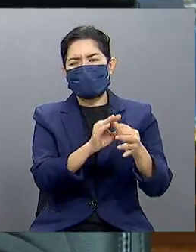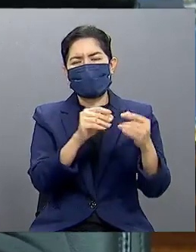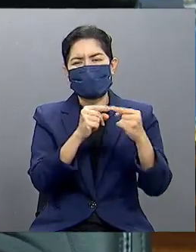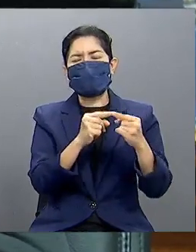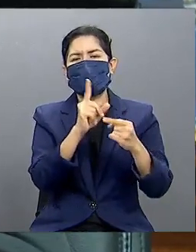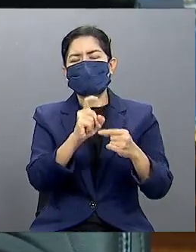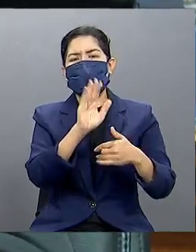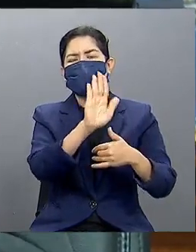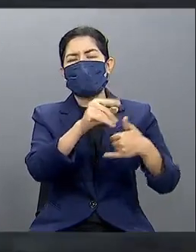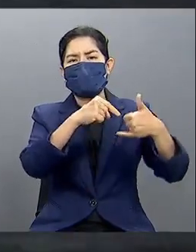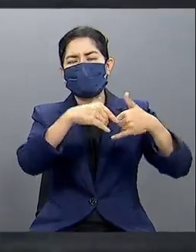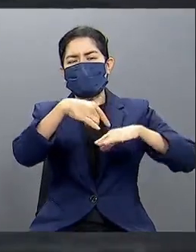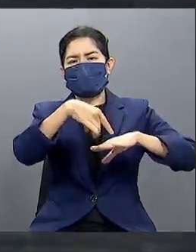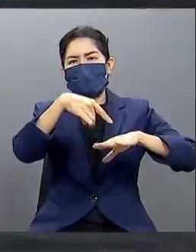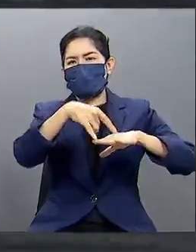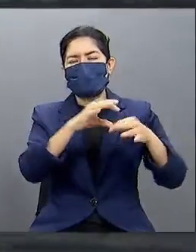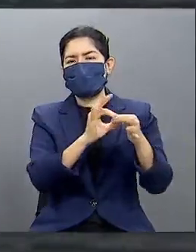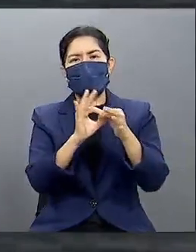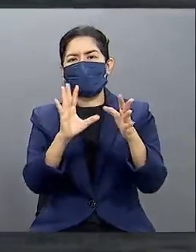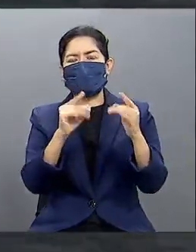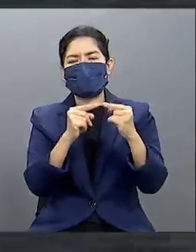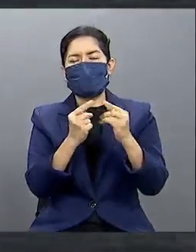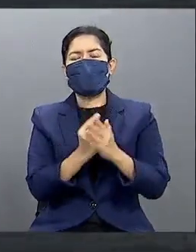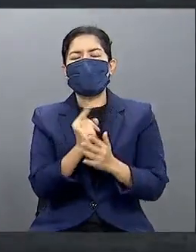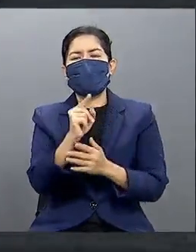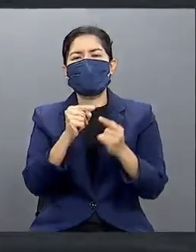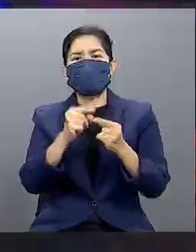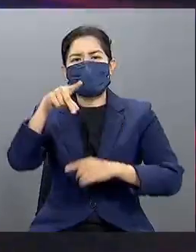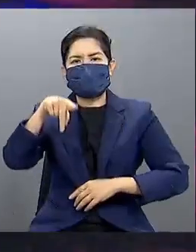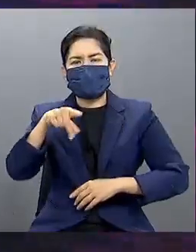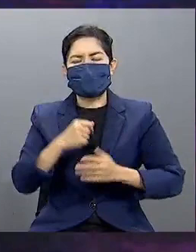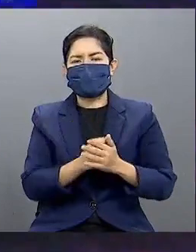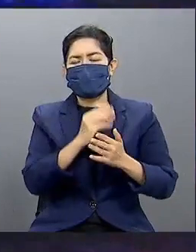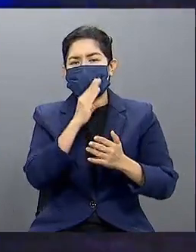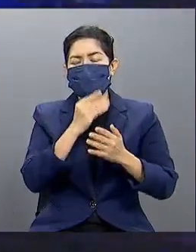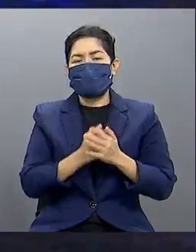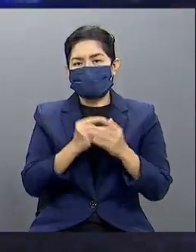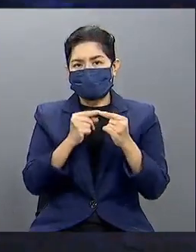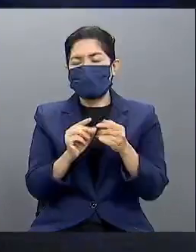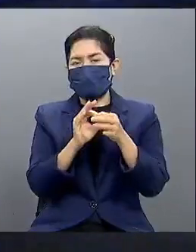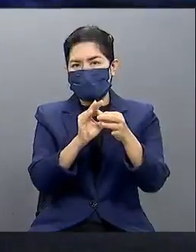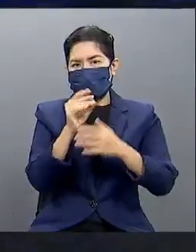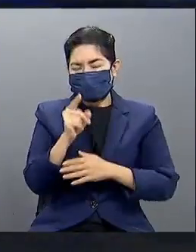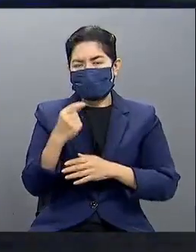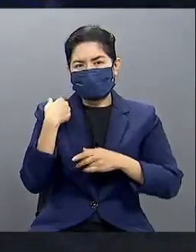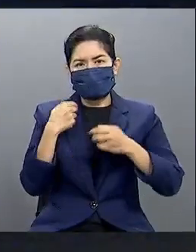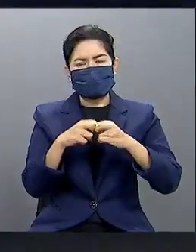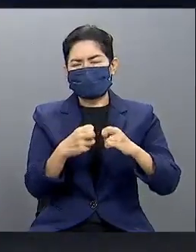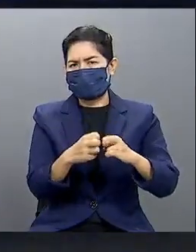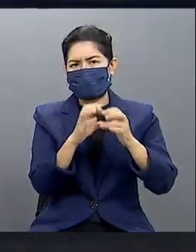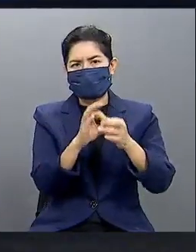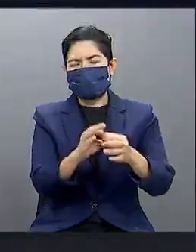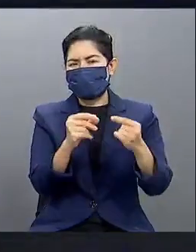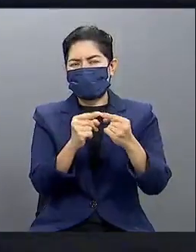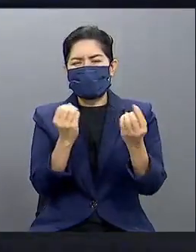าที่จะเข้าข่ายจะต้องเป็นคดีที่ร้ายแรงกระทบต่อความมั่นคงของประเทศอาชญากรรมข้ามชาติผู้กระทำผิดต้อง